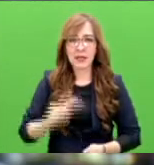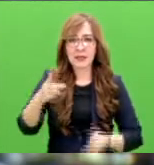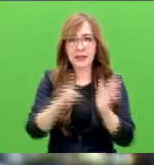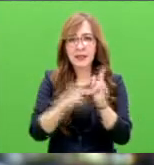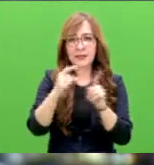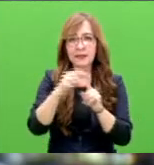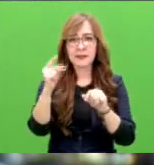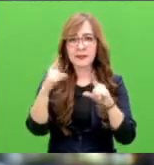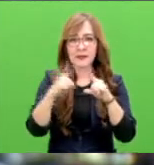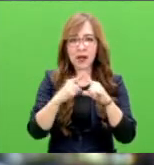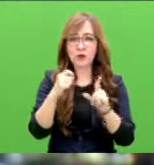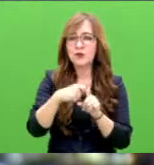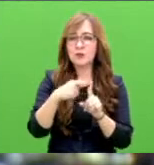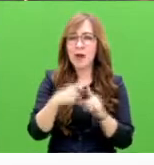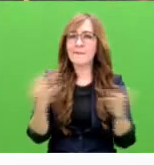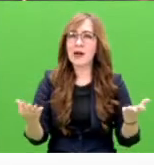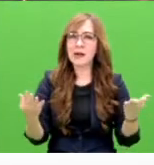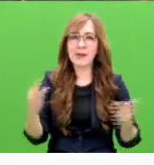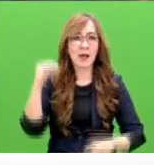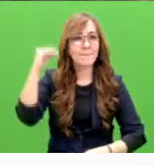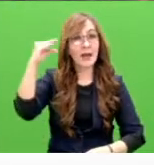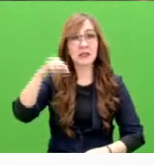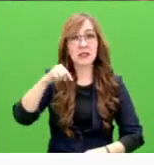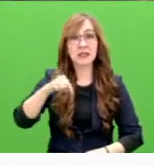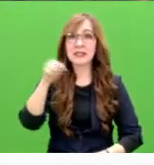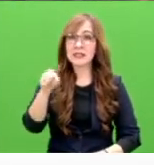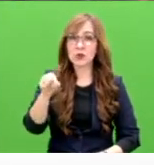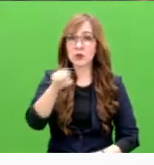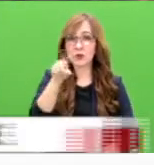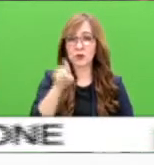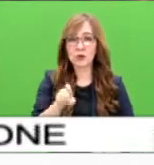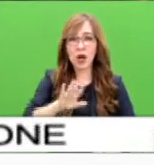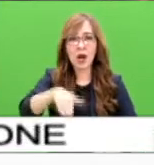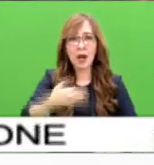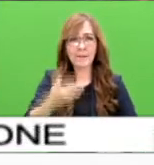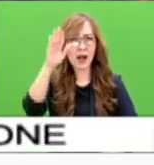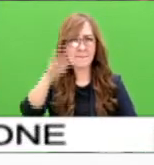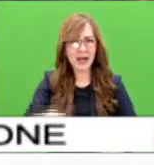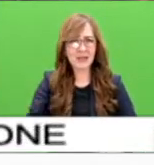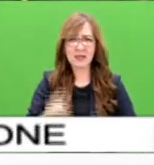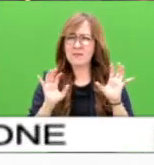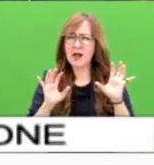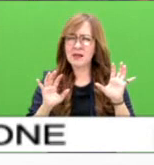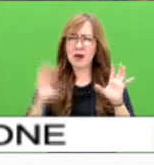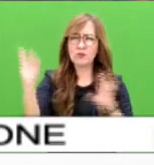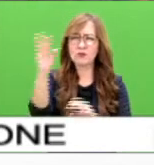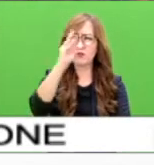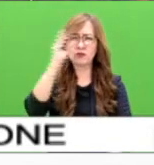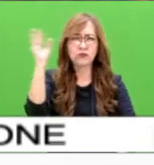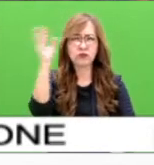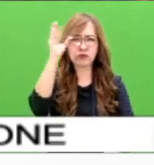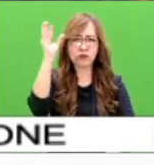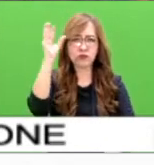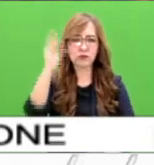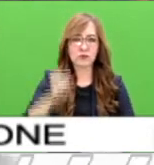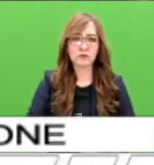pagi, Endra. Bagaimana kondisi pagi ini di sana? Apakah api masih ada atau masih tertutup asap tebal pembakaran? Silakan, Endra.